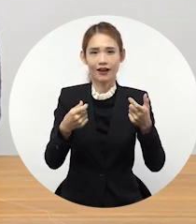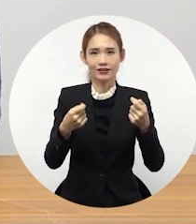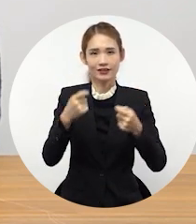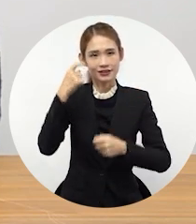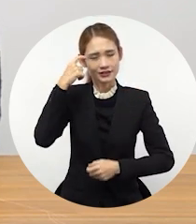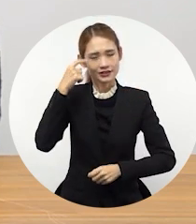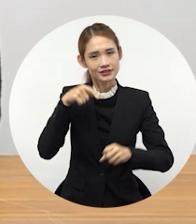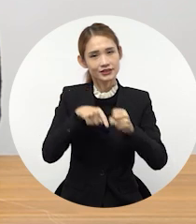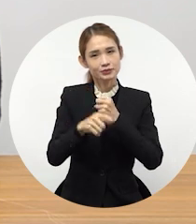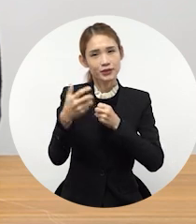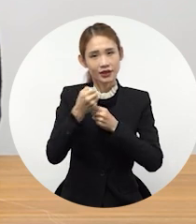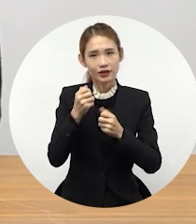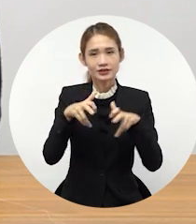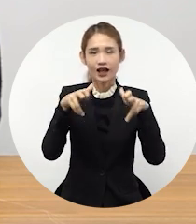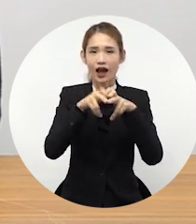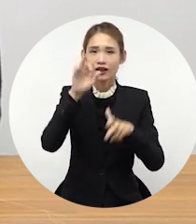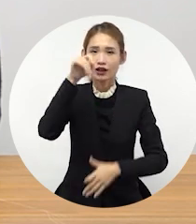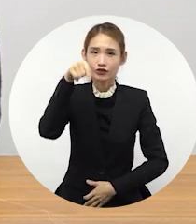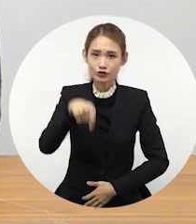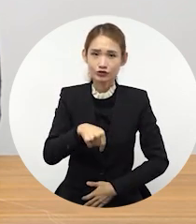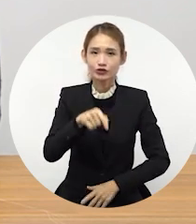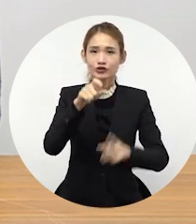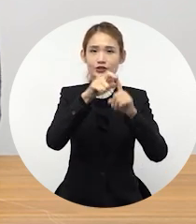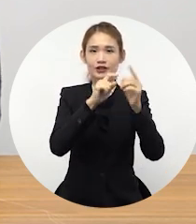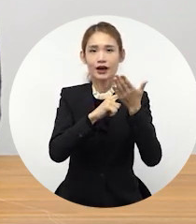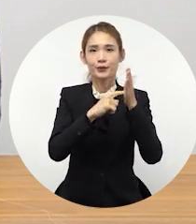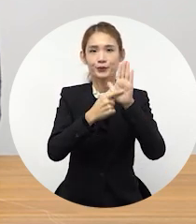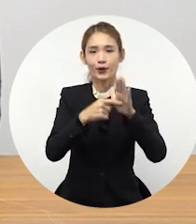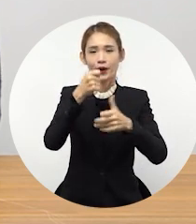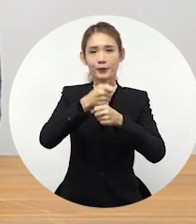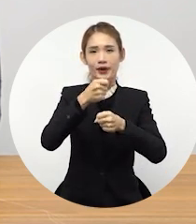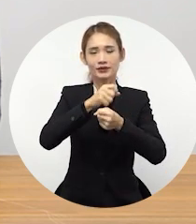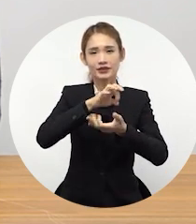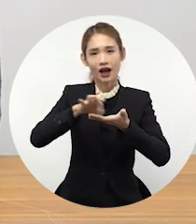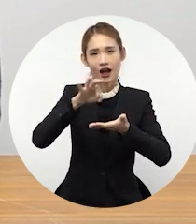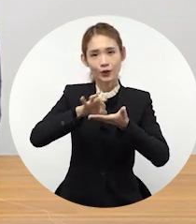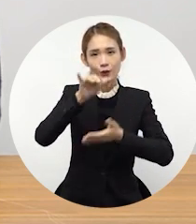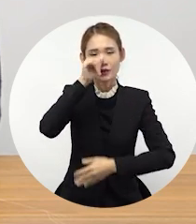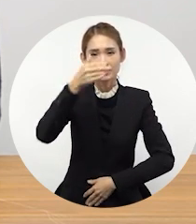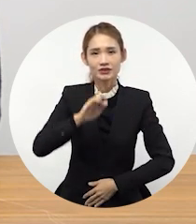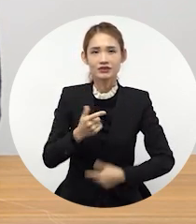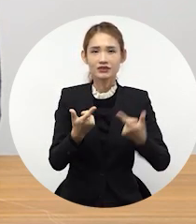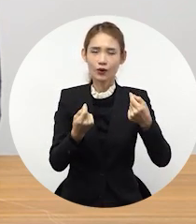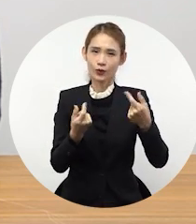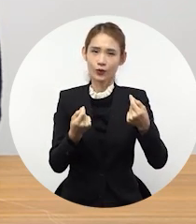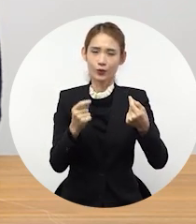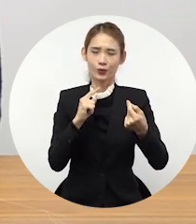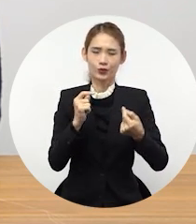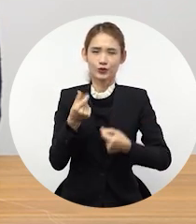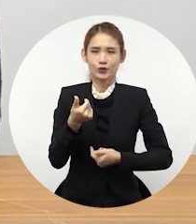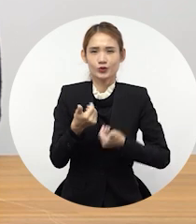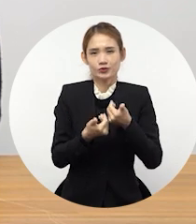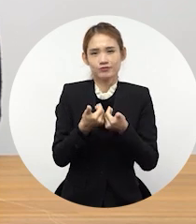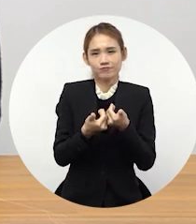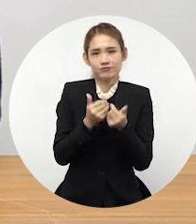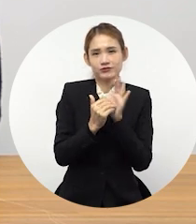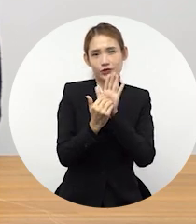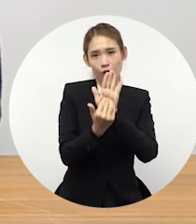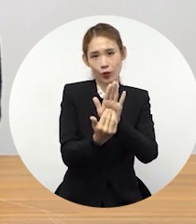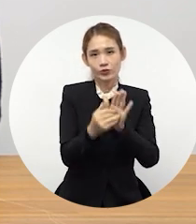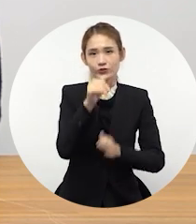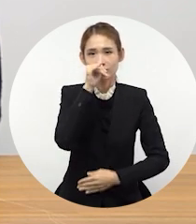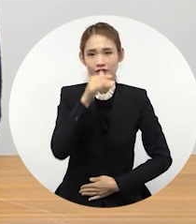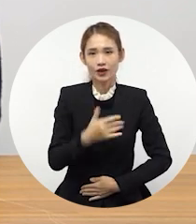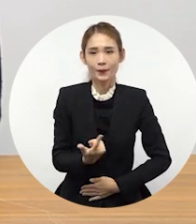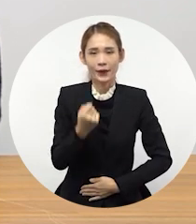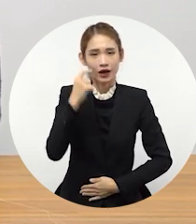소중한 이웃이야. 약간 이런 의미에서 장애우라는 표현들이 만들어져서 쓰이게 되는데 이건 역시도 당사자들이 약간 거부감을